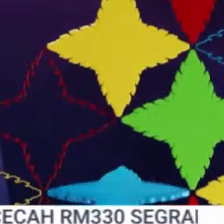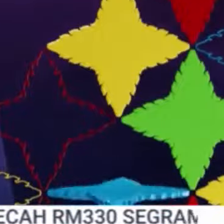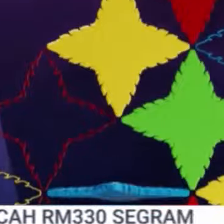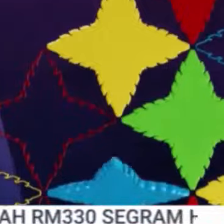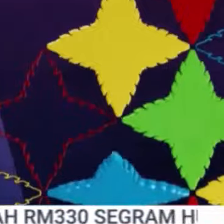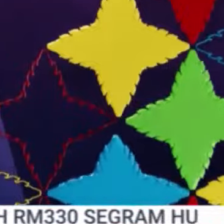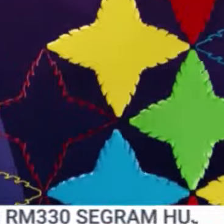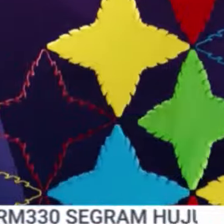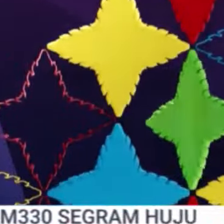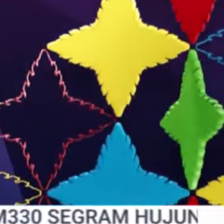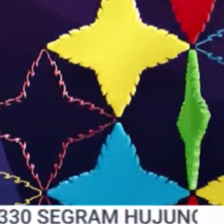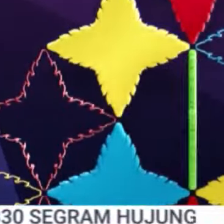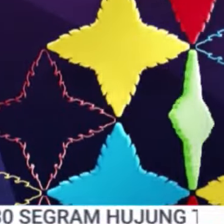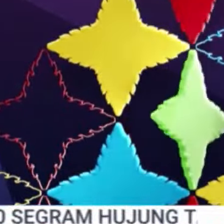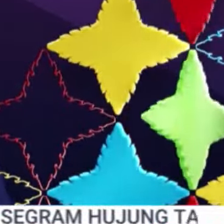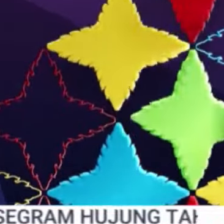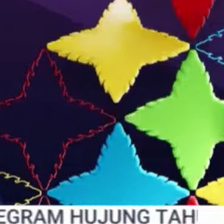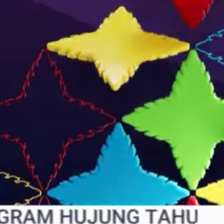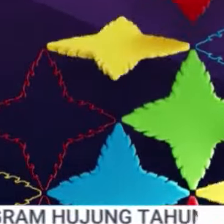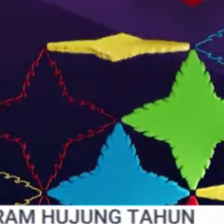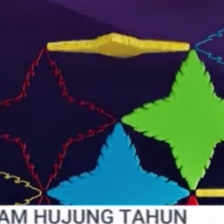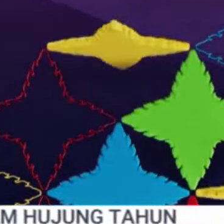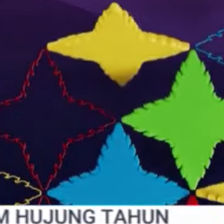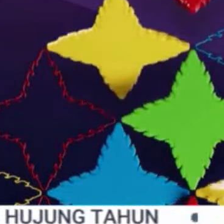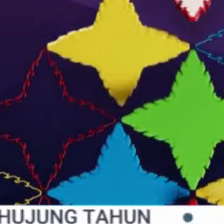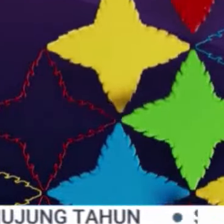Eksklusif hanya di RTM.